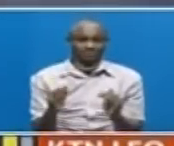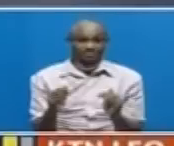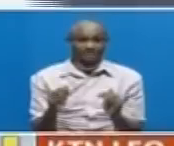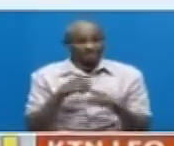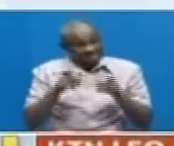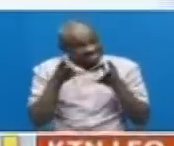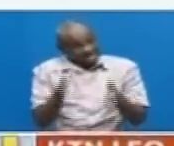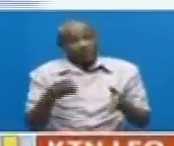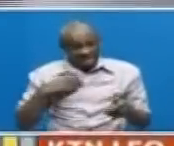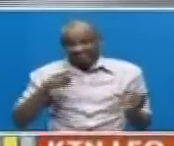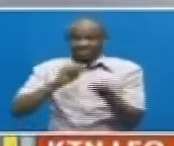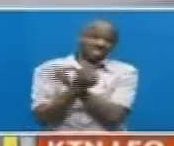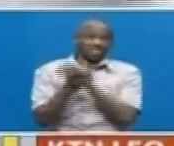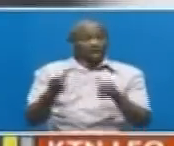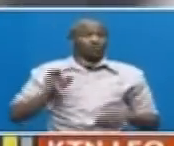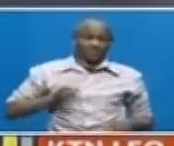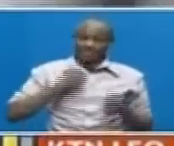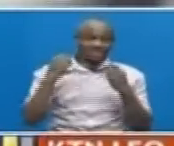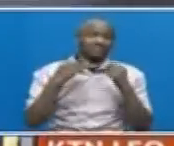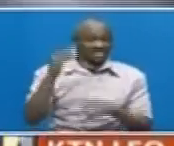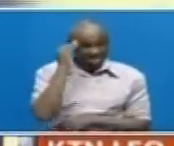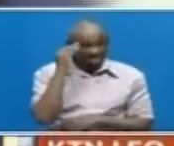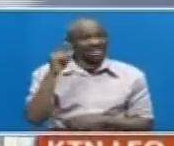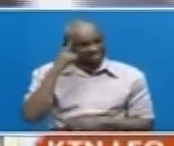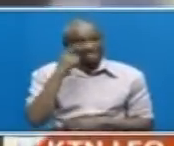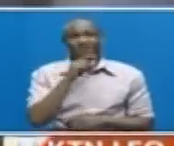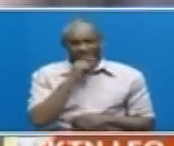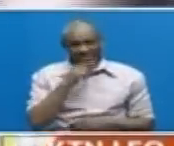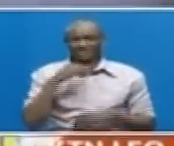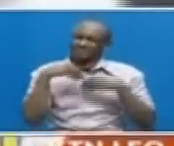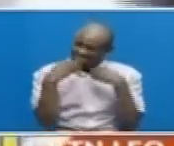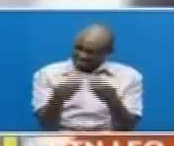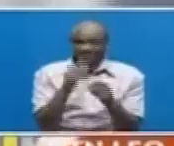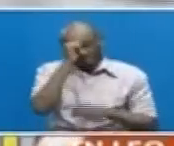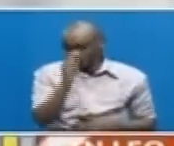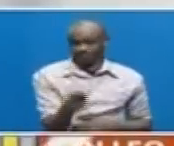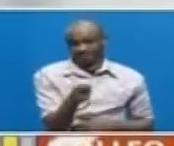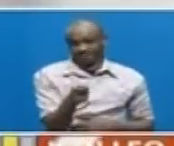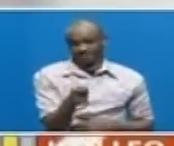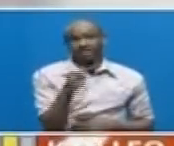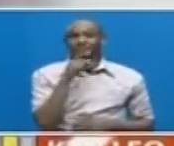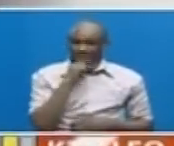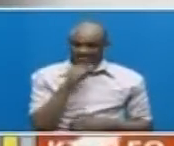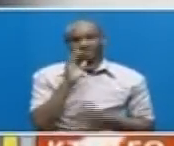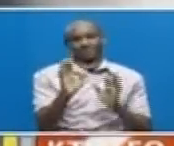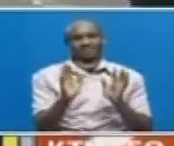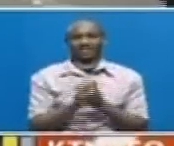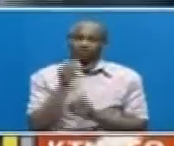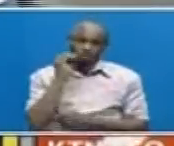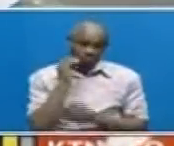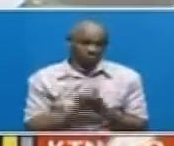Although now we have reversed roles, I think the father should be given his due respect as the father figure in a